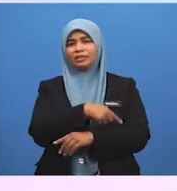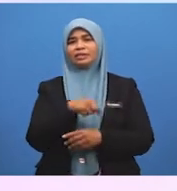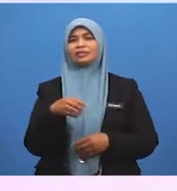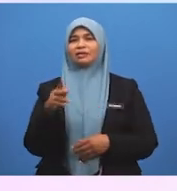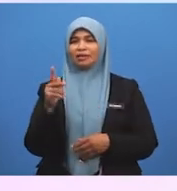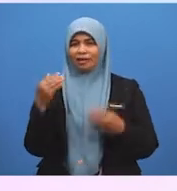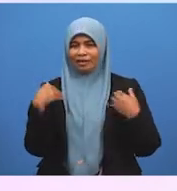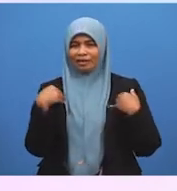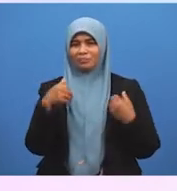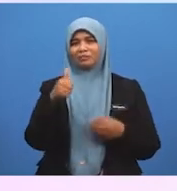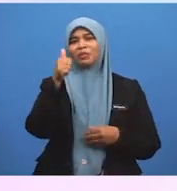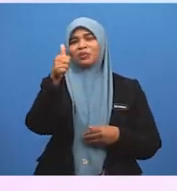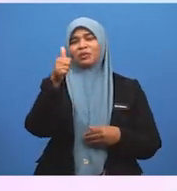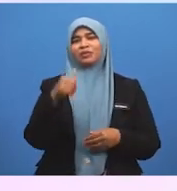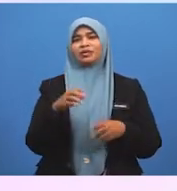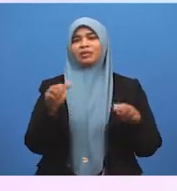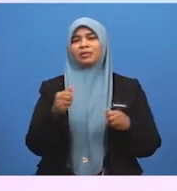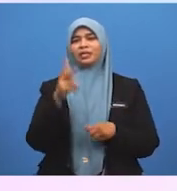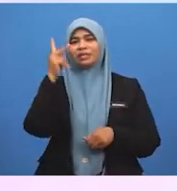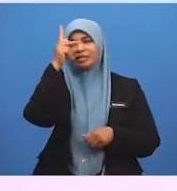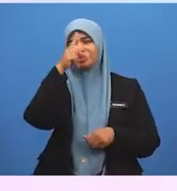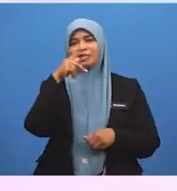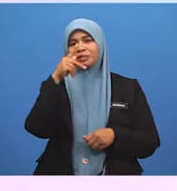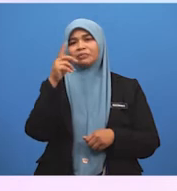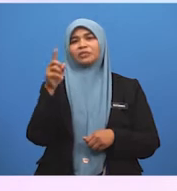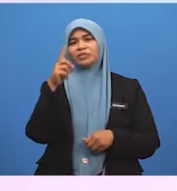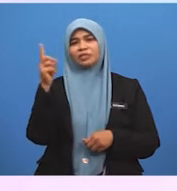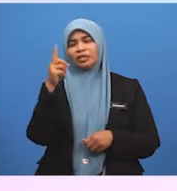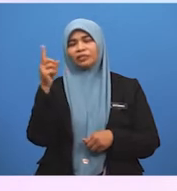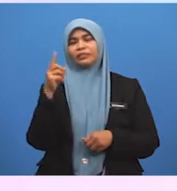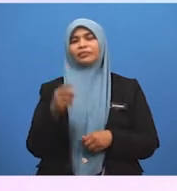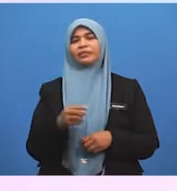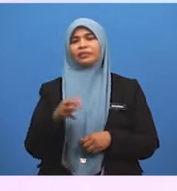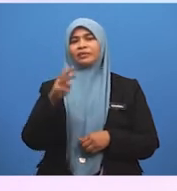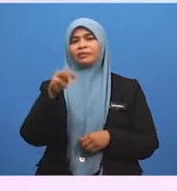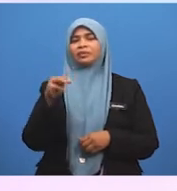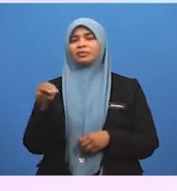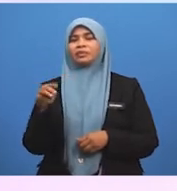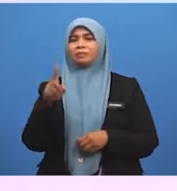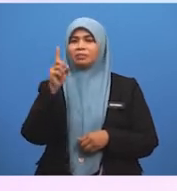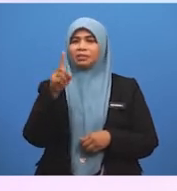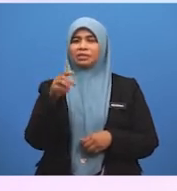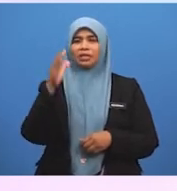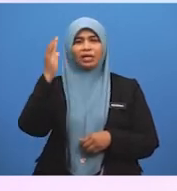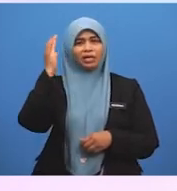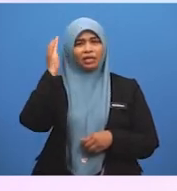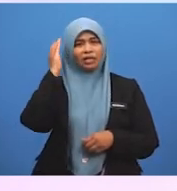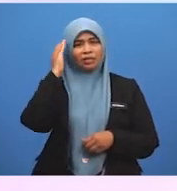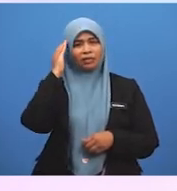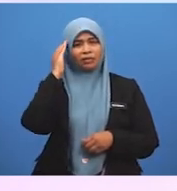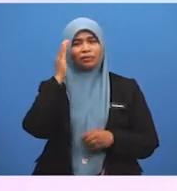Pernah? Bagus. Amalkan selalu. Murid-murid, mesti tahu